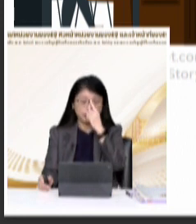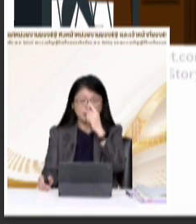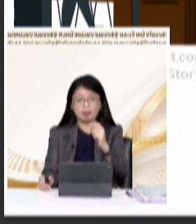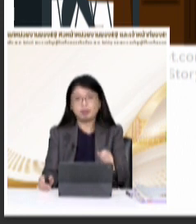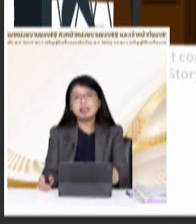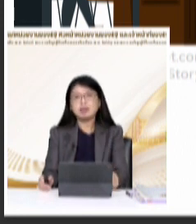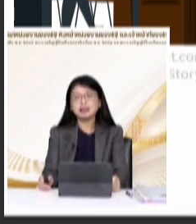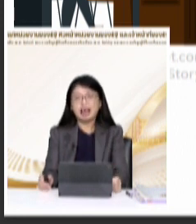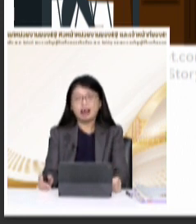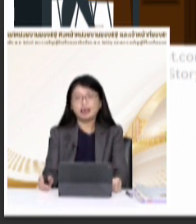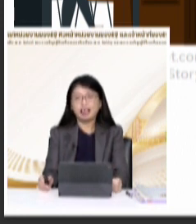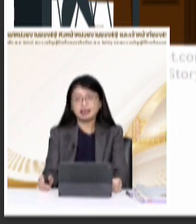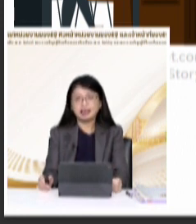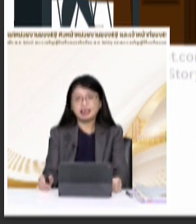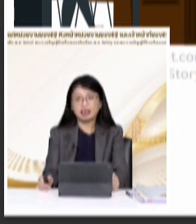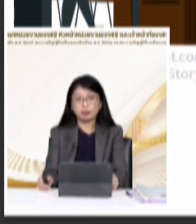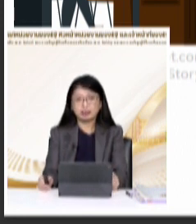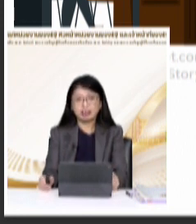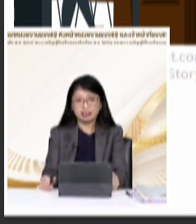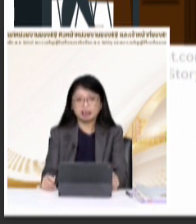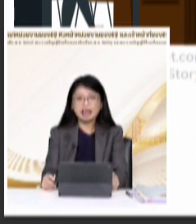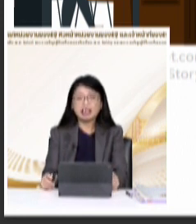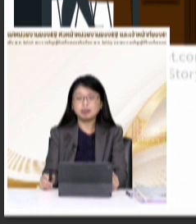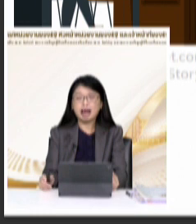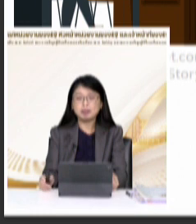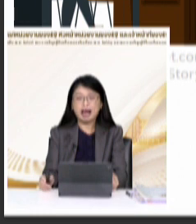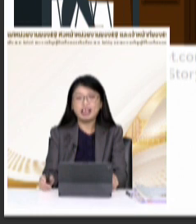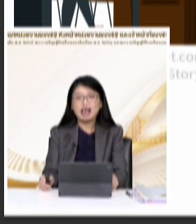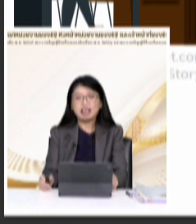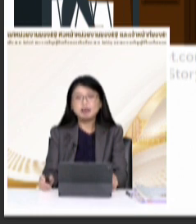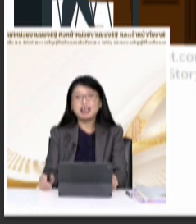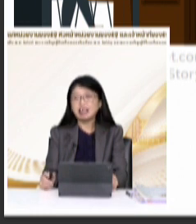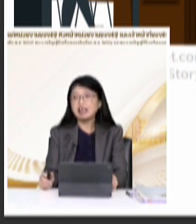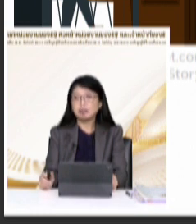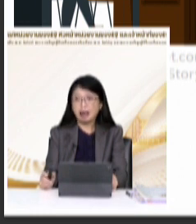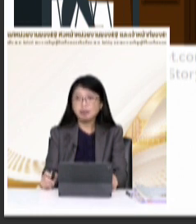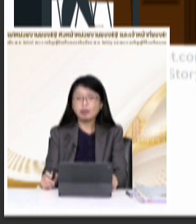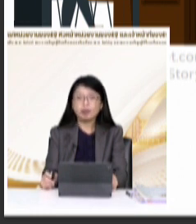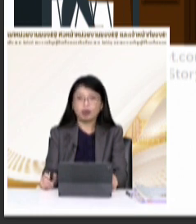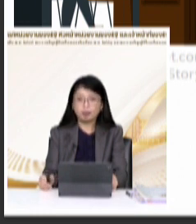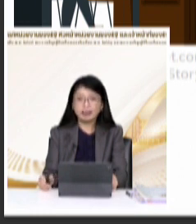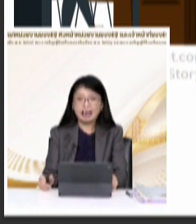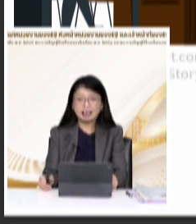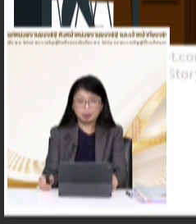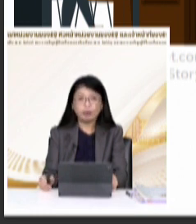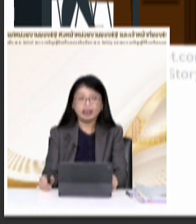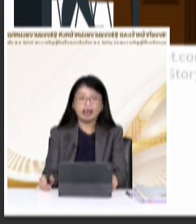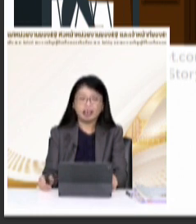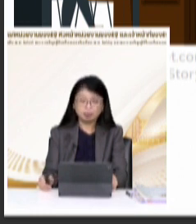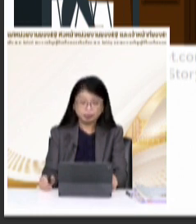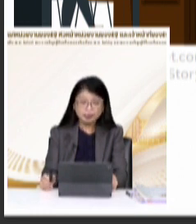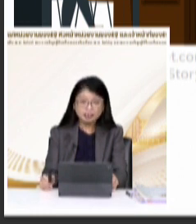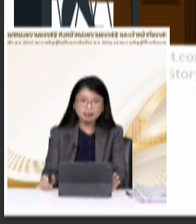ว่าด้วยการปรับเป็นวินัยเมื่อเช้านะคะที่ทางคุณคณึงนิดได้อธิบายไปอันนี้เพื่อให้ท่านเห็นภาพรวมของกระบวนการทั้งหมดนะ